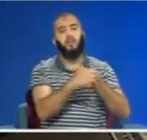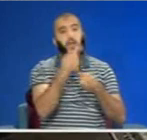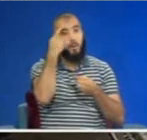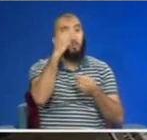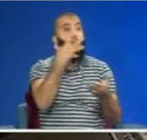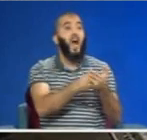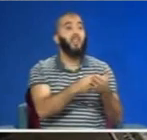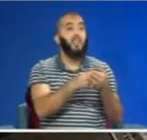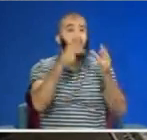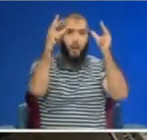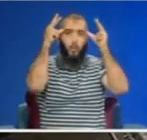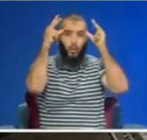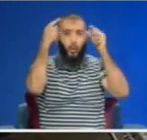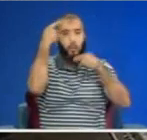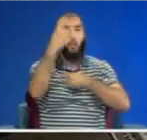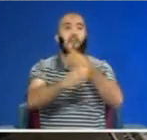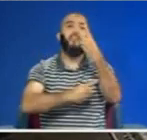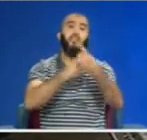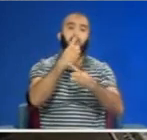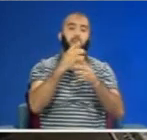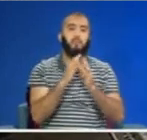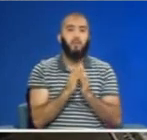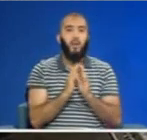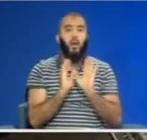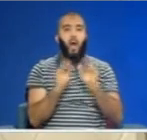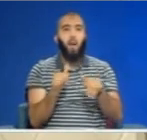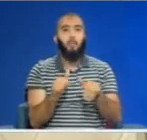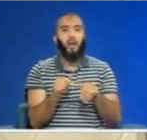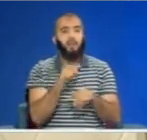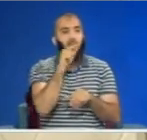والسلام على رسول الله. أولا جزاهم الله خيرا عن هذا